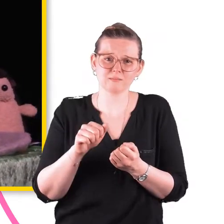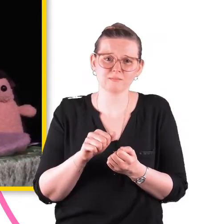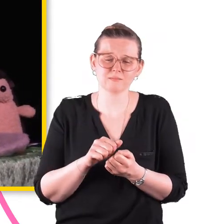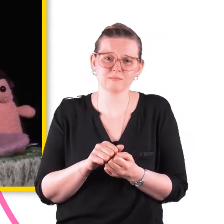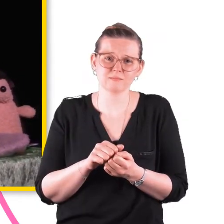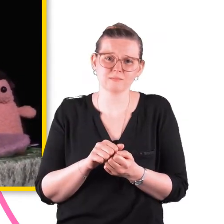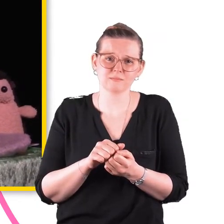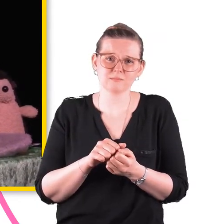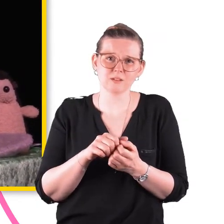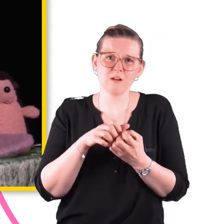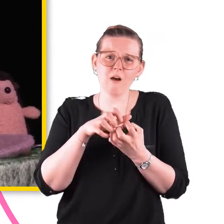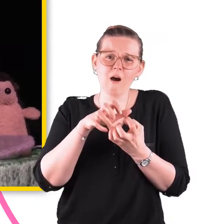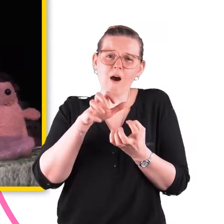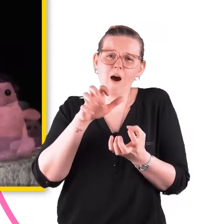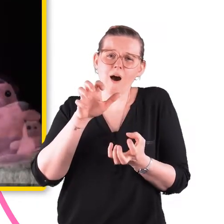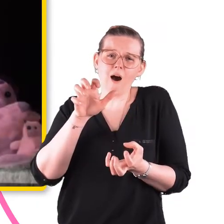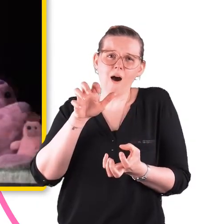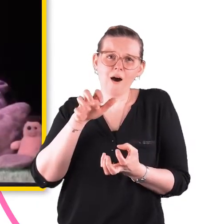mäh.